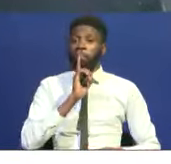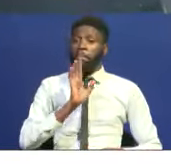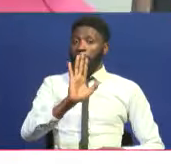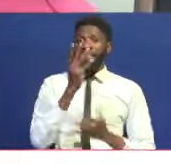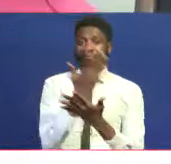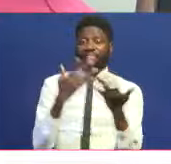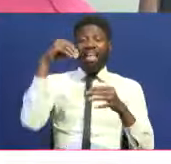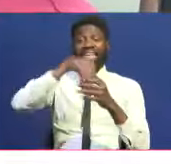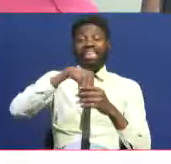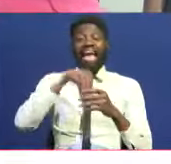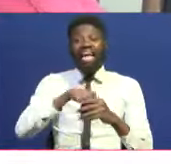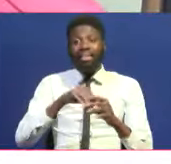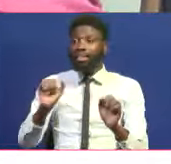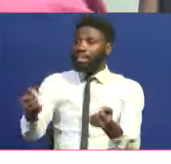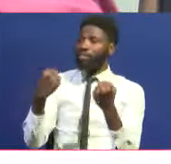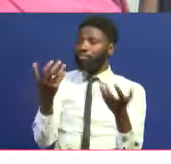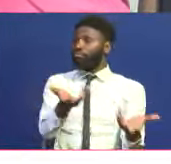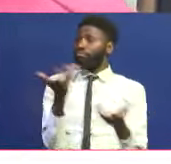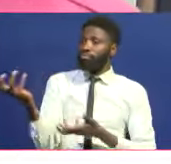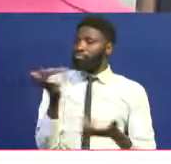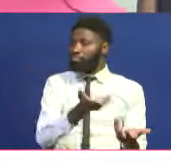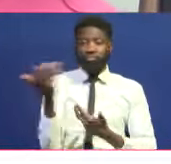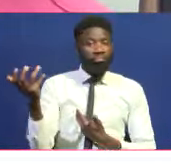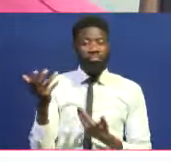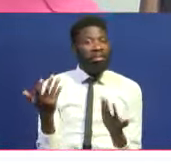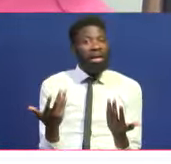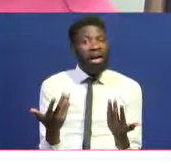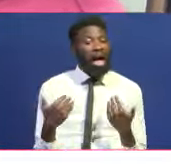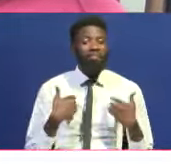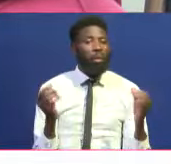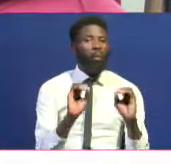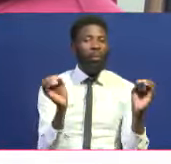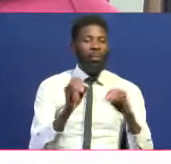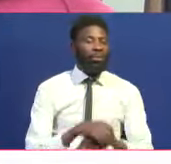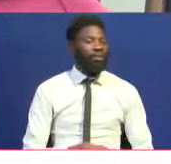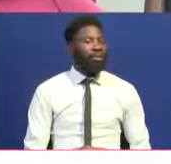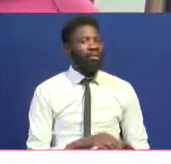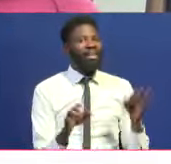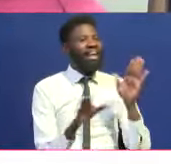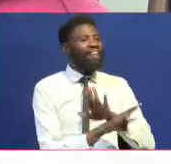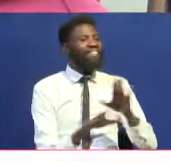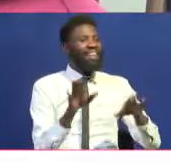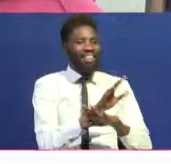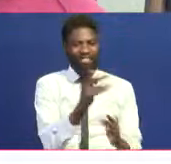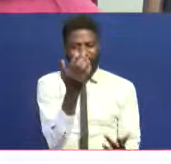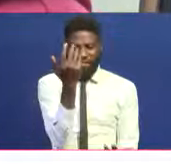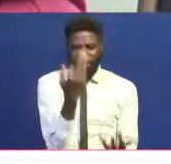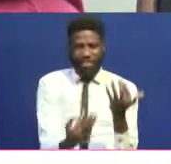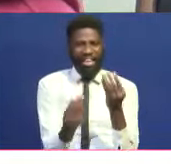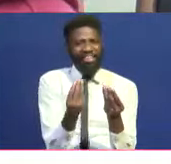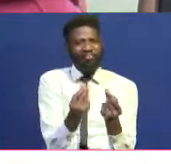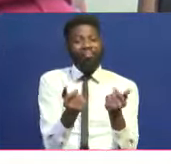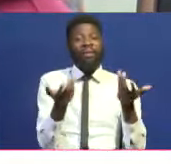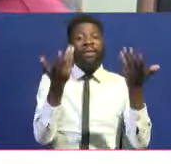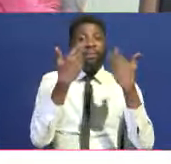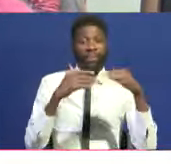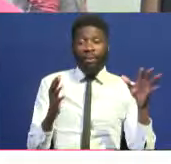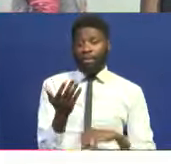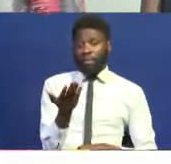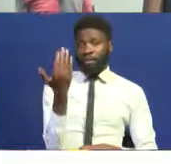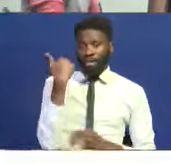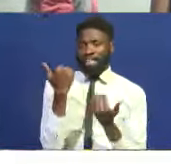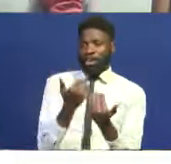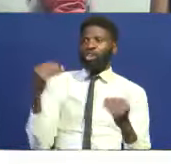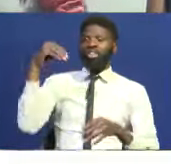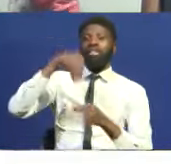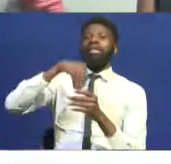chochote. Hakuna kitu imeokea, kitanda zimechomeka, kila kitu imechomeka. Juu watoto walikuwa ndani na